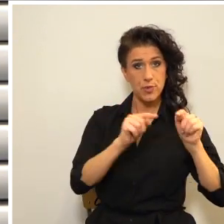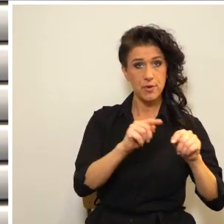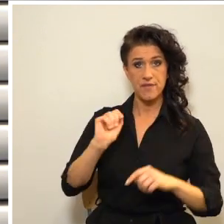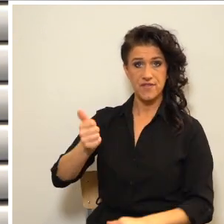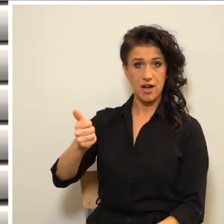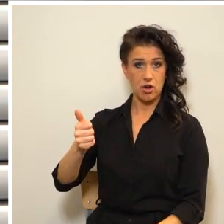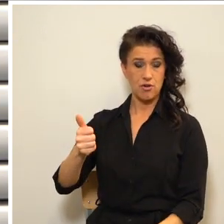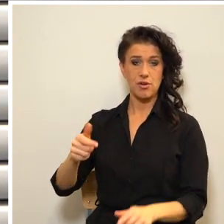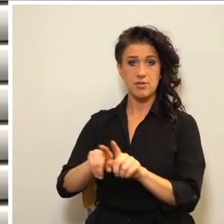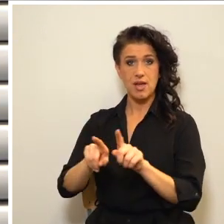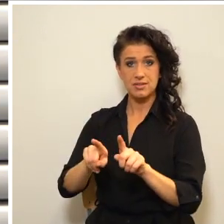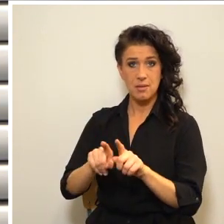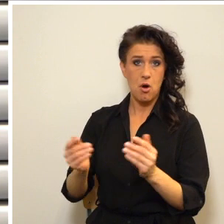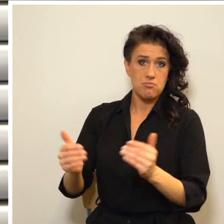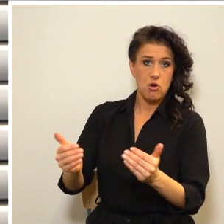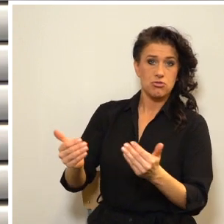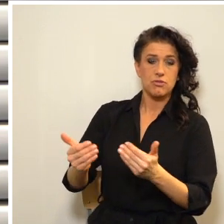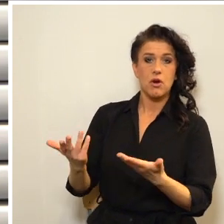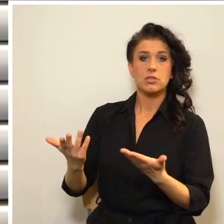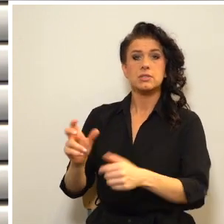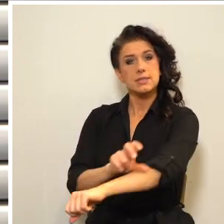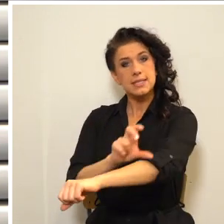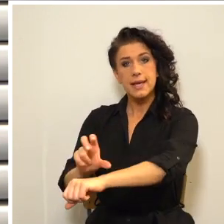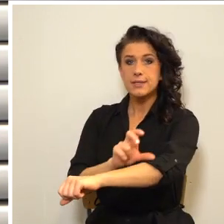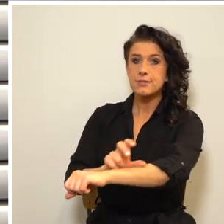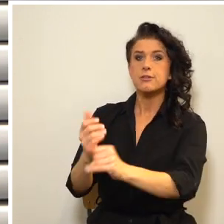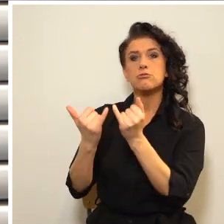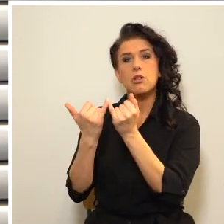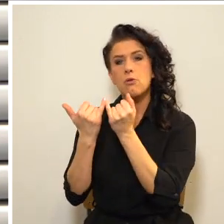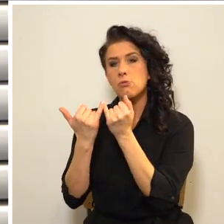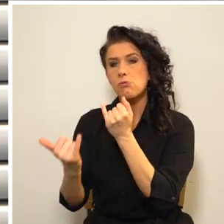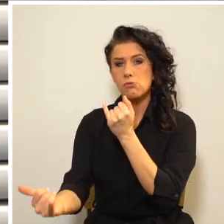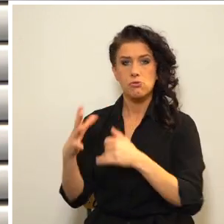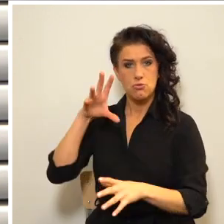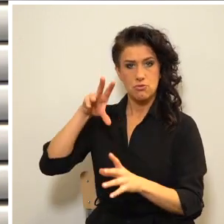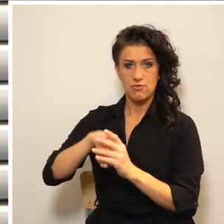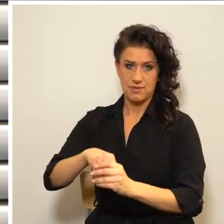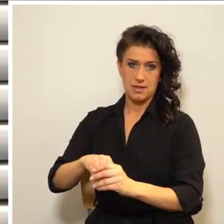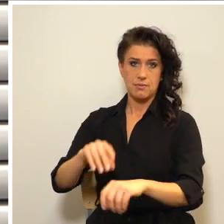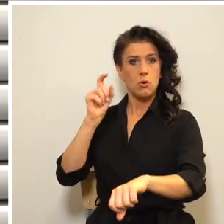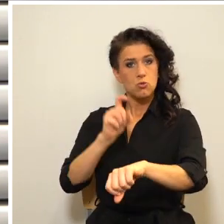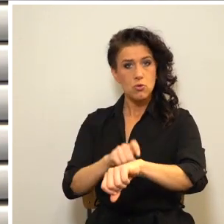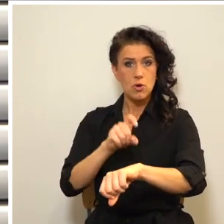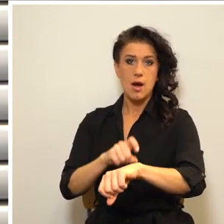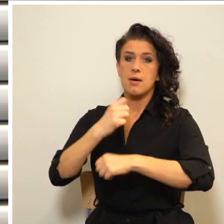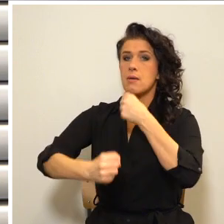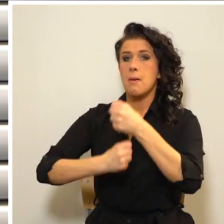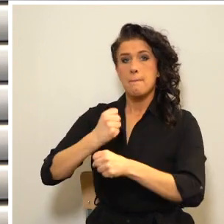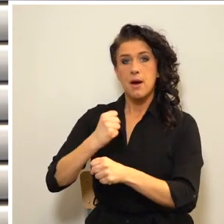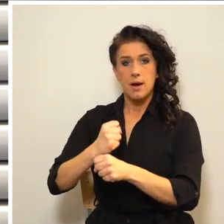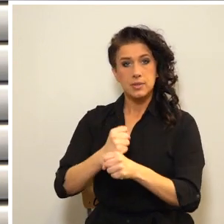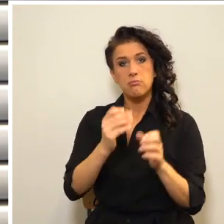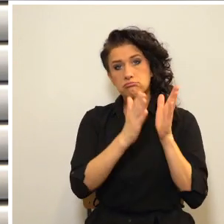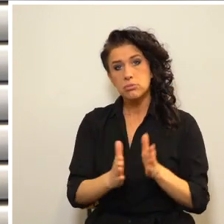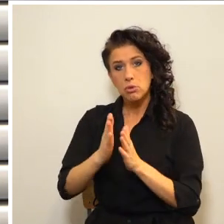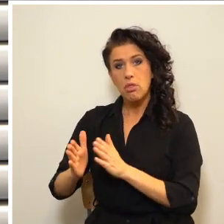No i możliwościach które są związane z poświęceniem czasu pracy nad